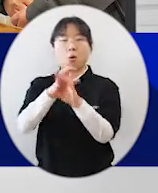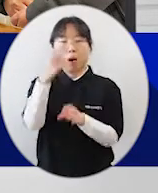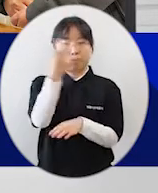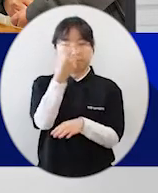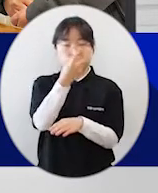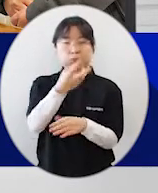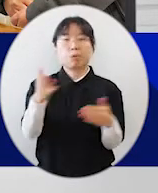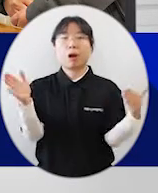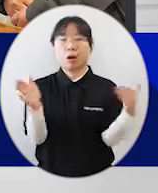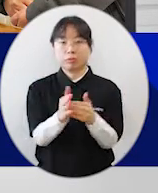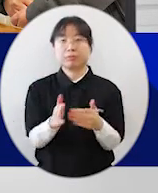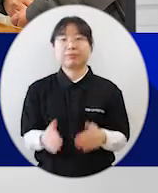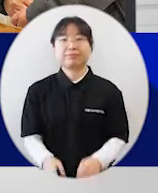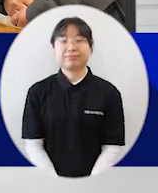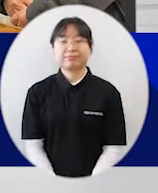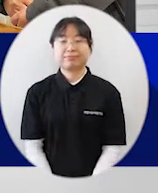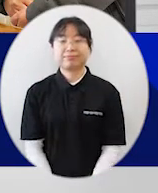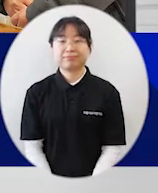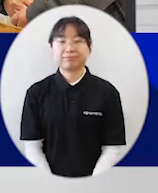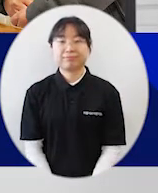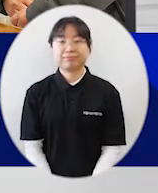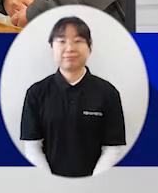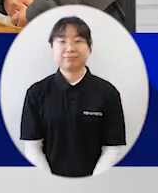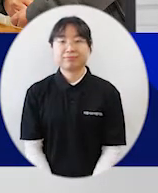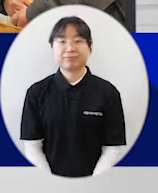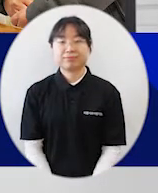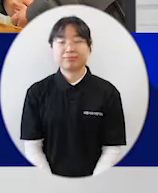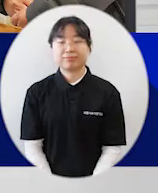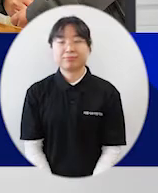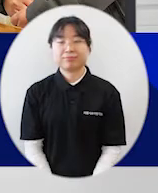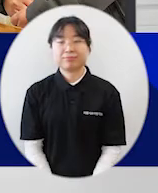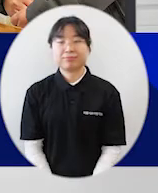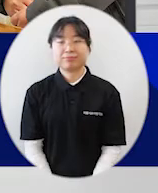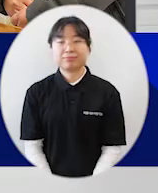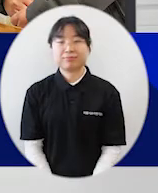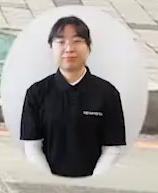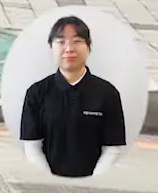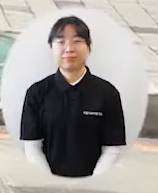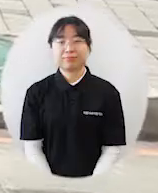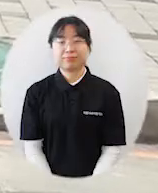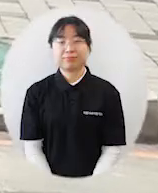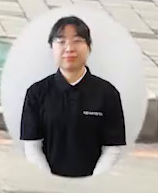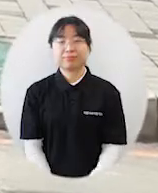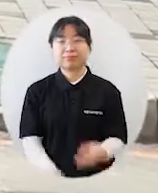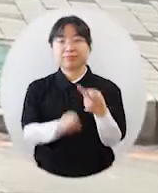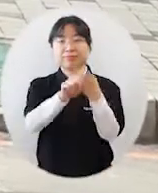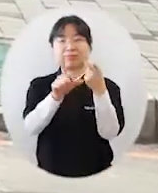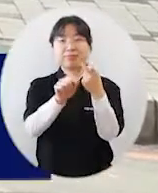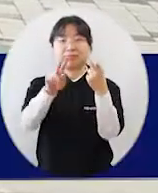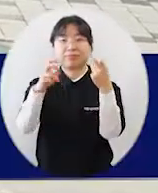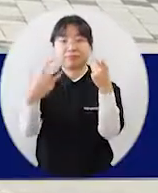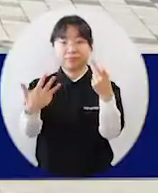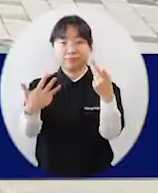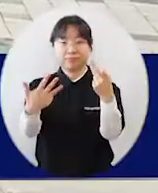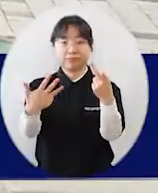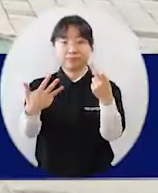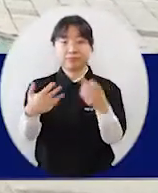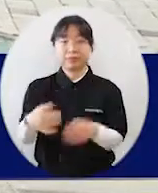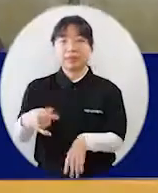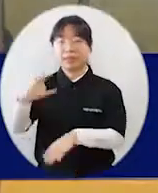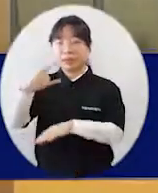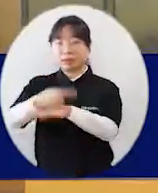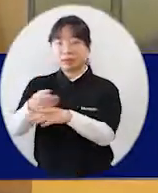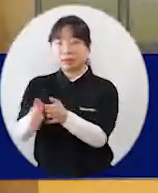특별대책 합동 단속반을 구성하고 합동 점검을 나왔습니다 12월 28일 의 형 씨와 의원